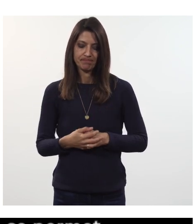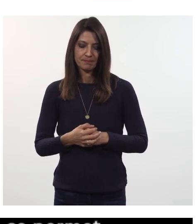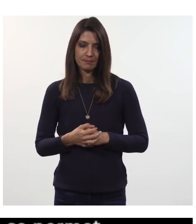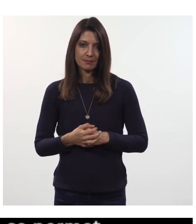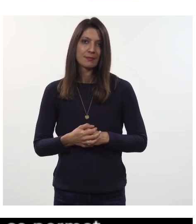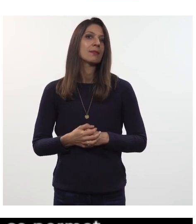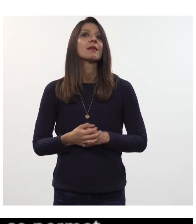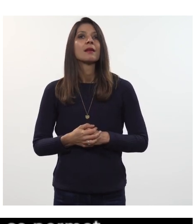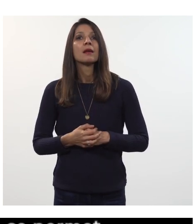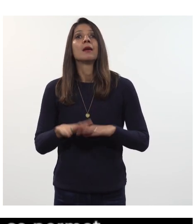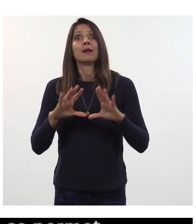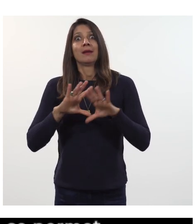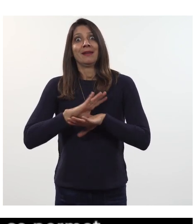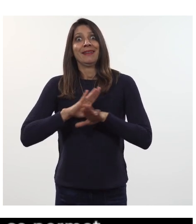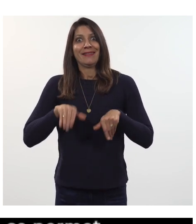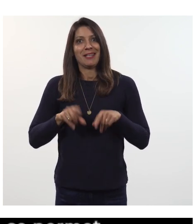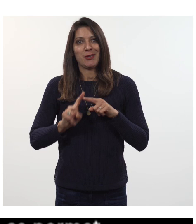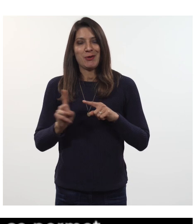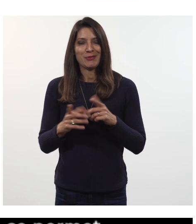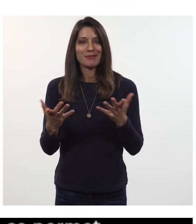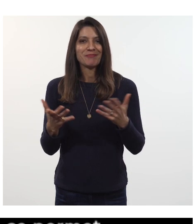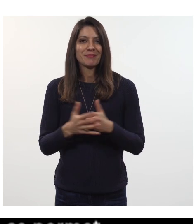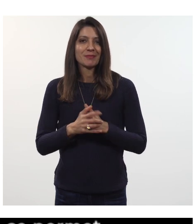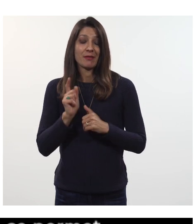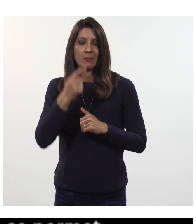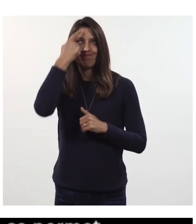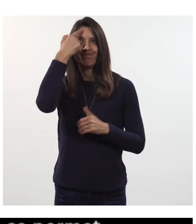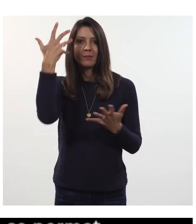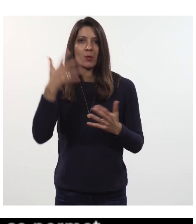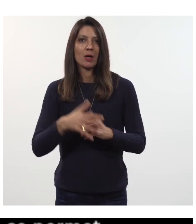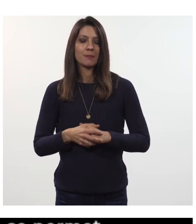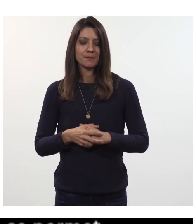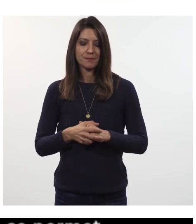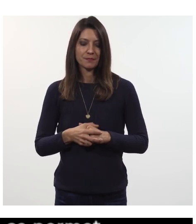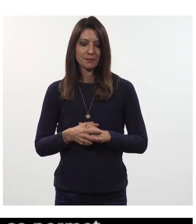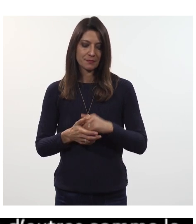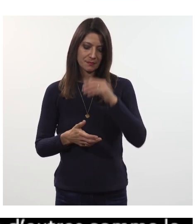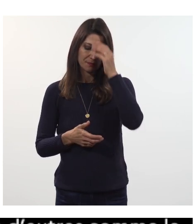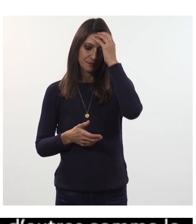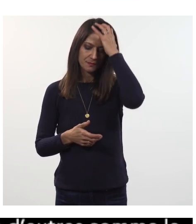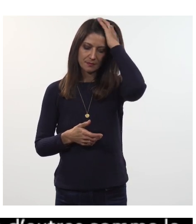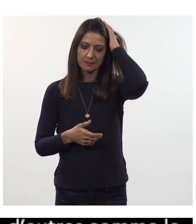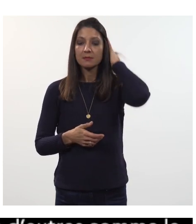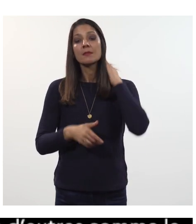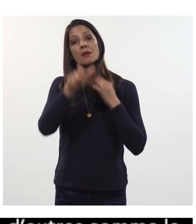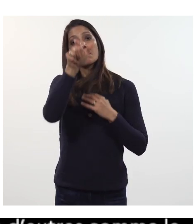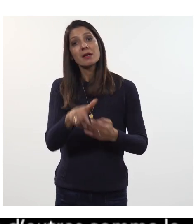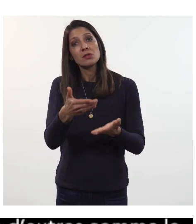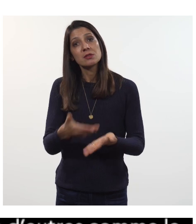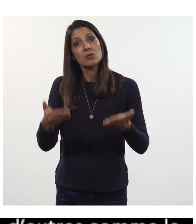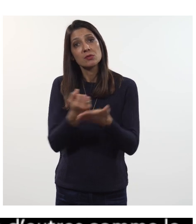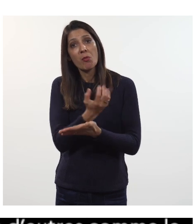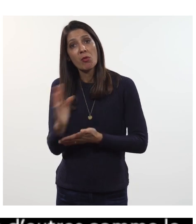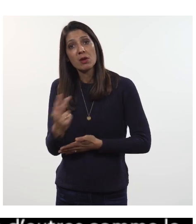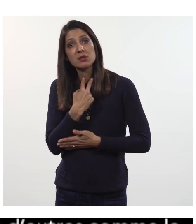Et puis, en conclusion, hein, gardez en tête que dans les situations principalement de polyhandicap, la